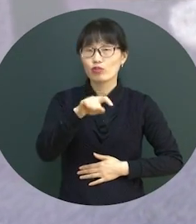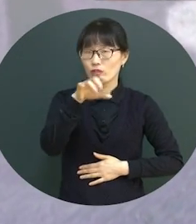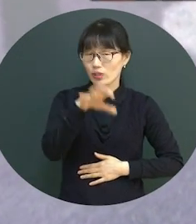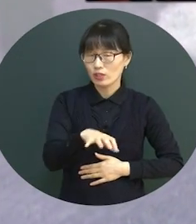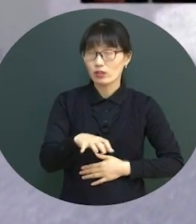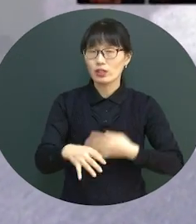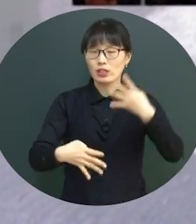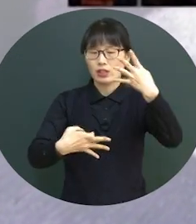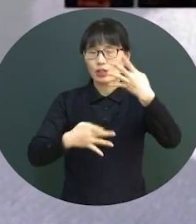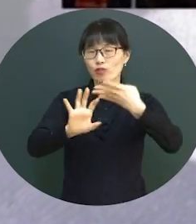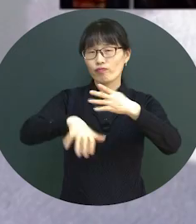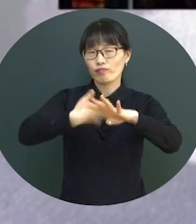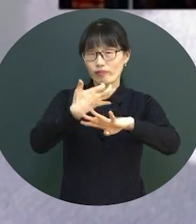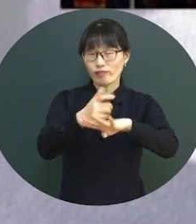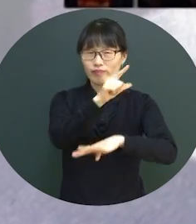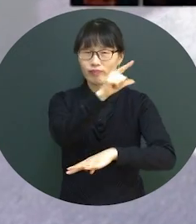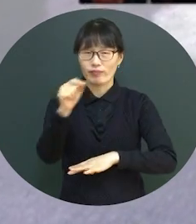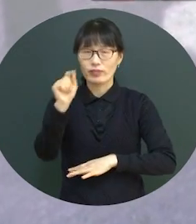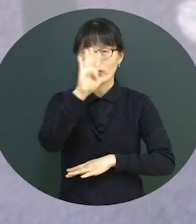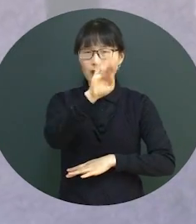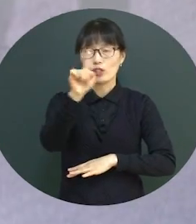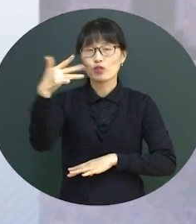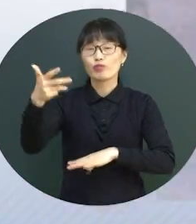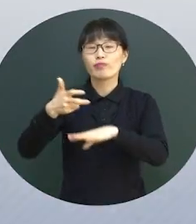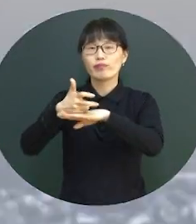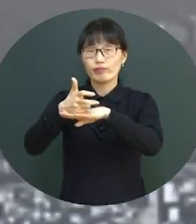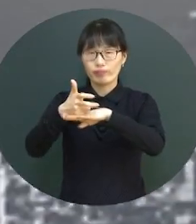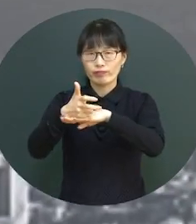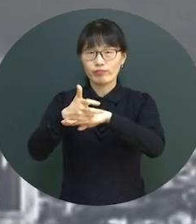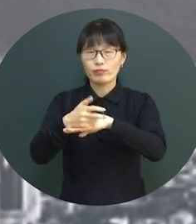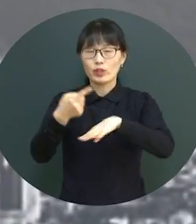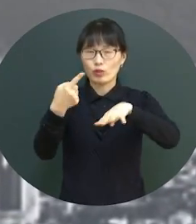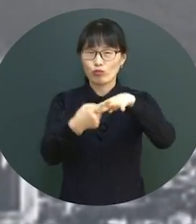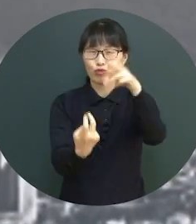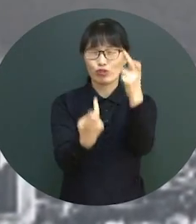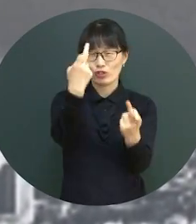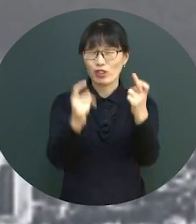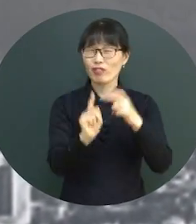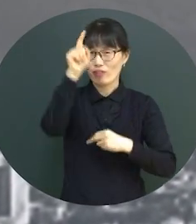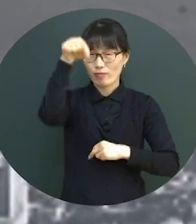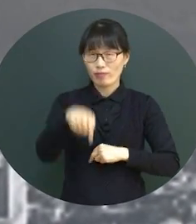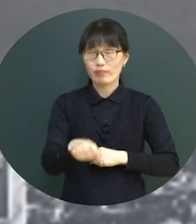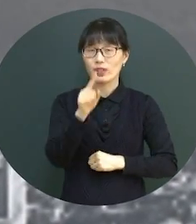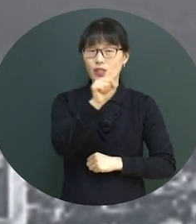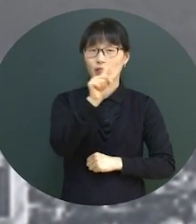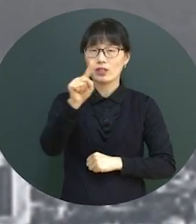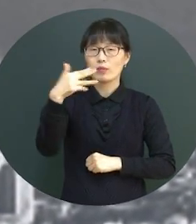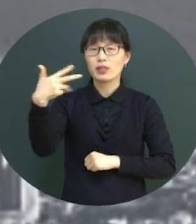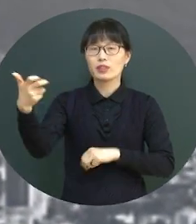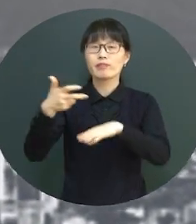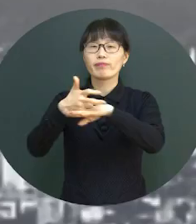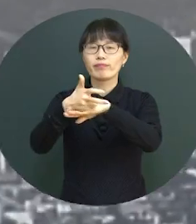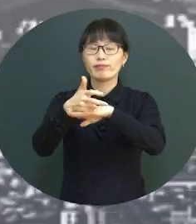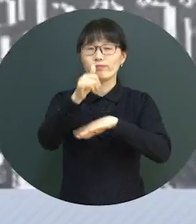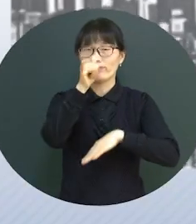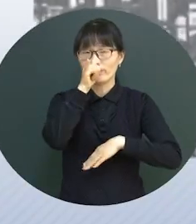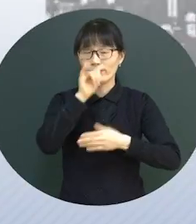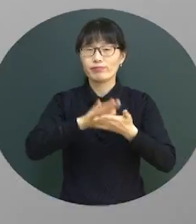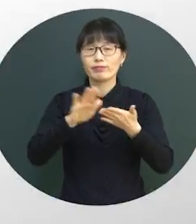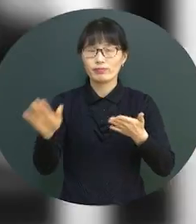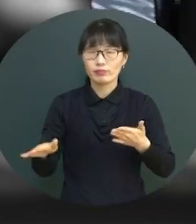광주에는 4.19 혁명을 상징하는 4.19 버스와 무등산 높이를 딴 1187 버스가